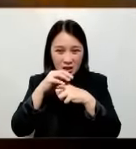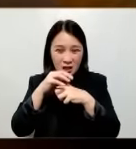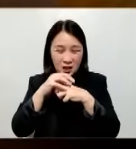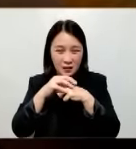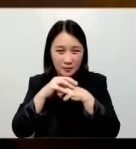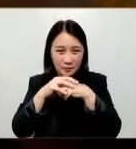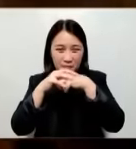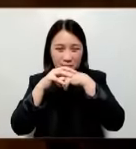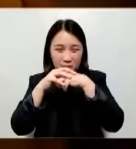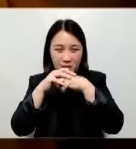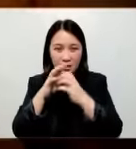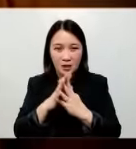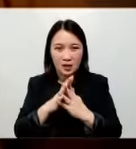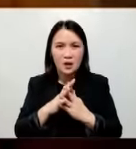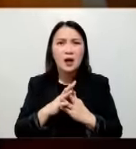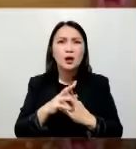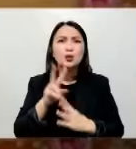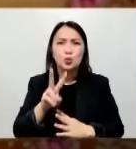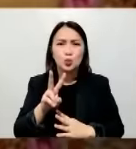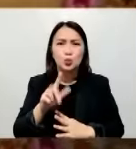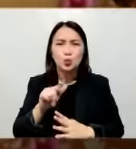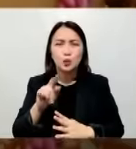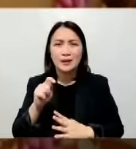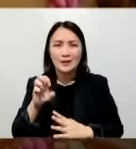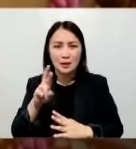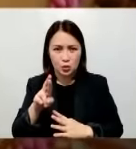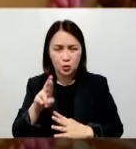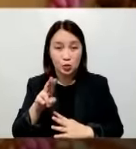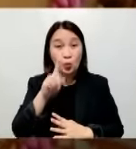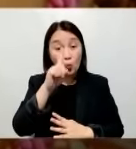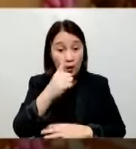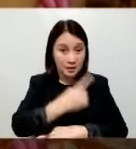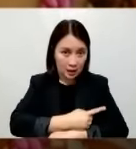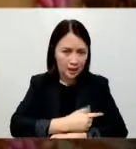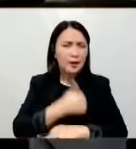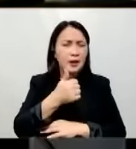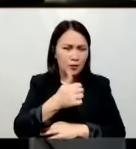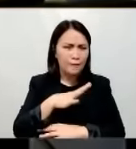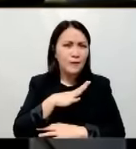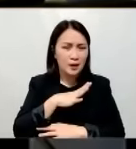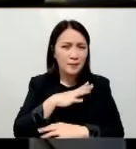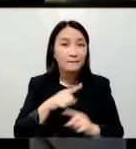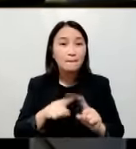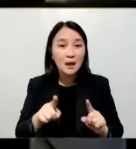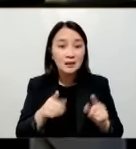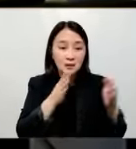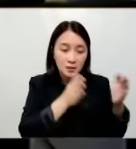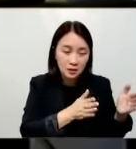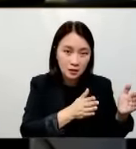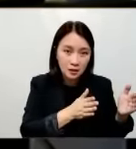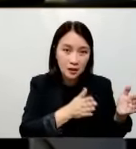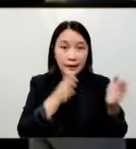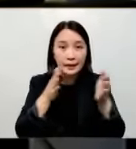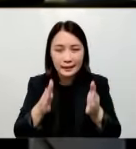hindi masama ang pag-inom ng 2 litrong tubig kada araw. Pero, wala namang problema sa anin 2 liters kung spaced out siya every day. So